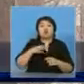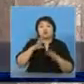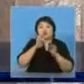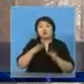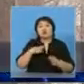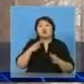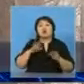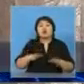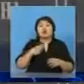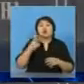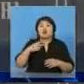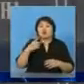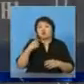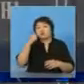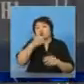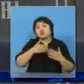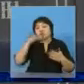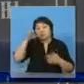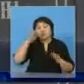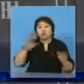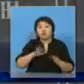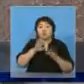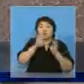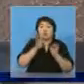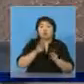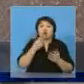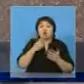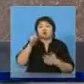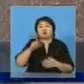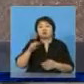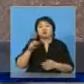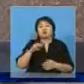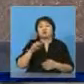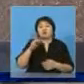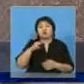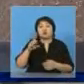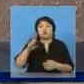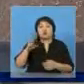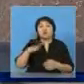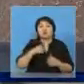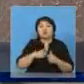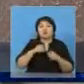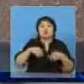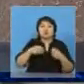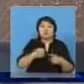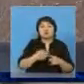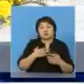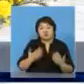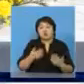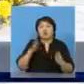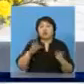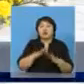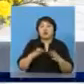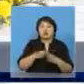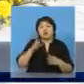қара шаңырағына 21 жыл бұрын қазақ музыка өнерінің көрнекті қайраткері композитор Ғазиза Жұбанованың есімі берілді. Бүгінде